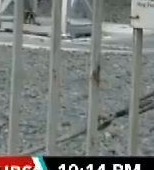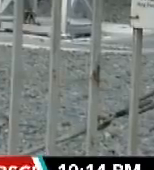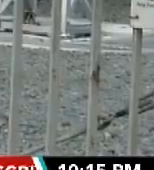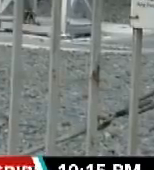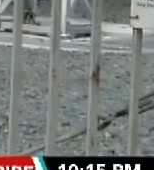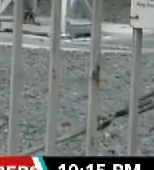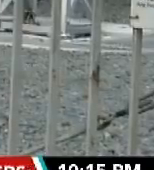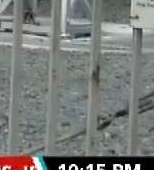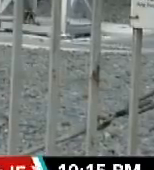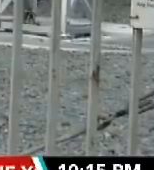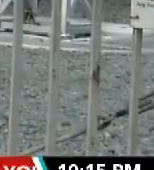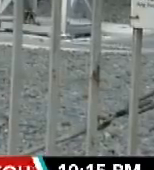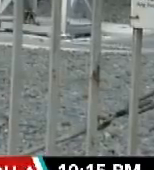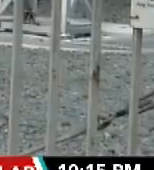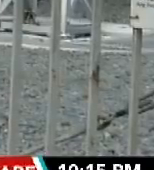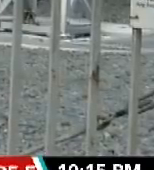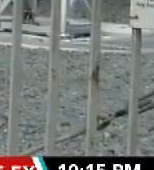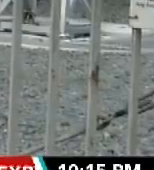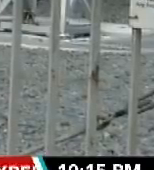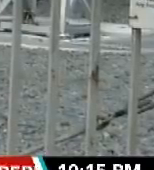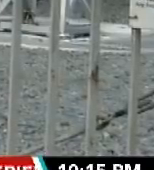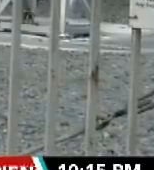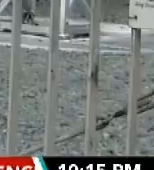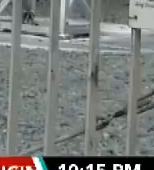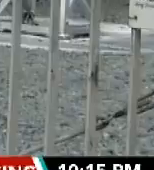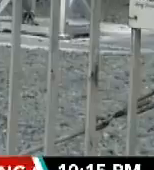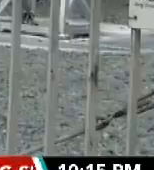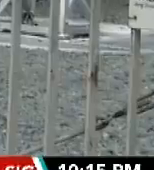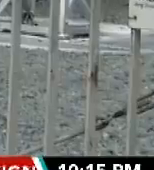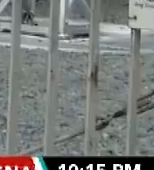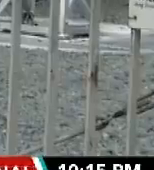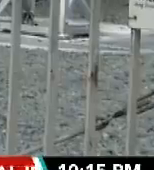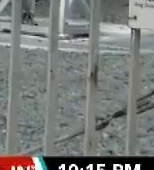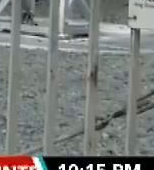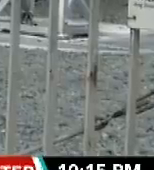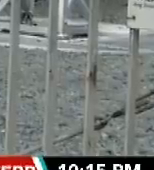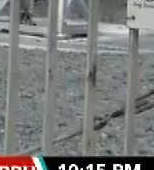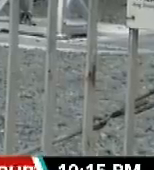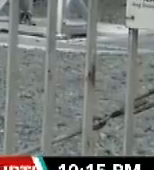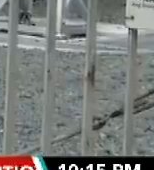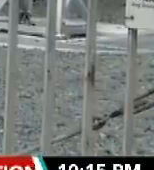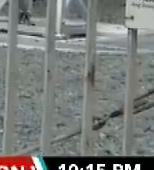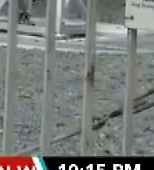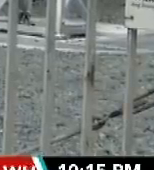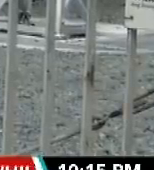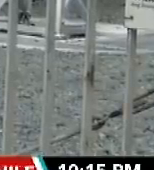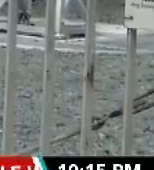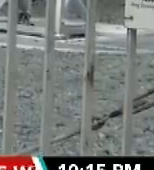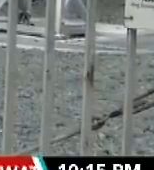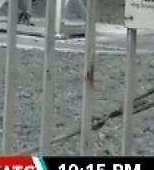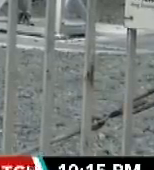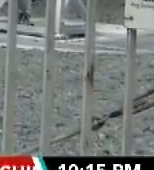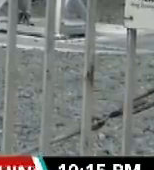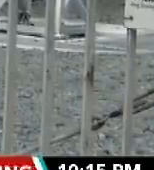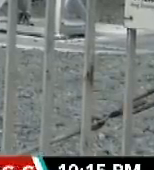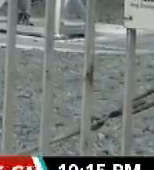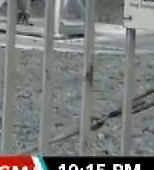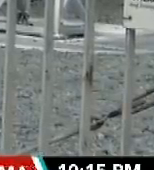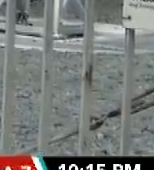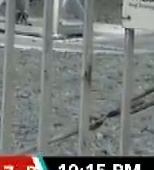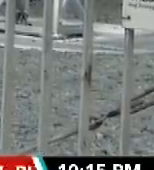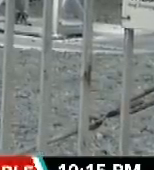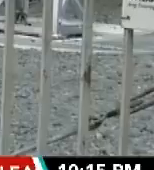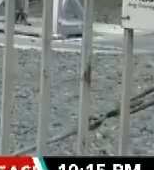cooling devices gaya na lamang ng electric fan at aircon. Kaya naman makabubuti raw na masigurong nasa maayos na kondisyon ng mga ito